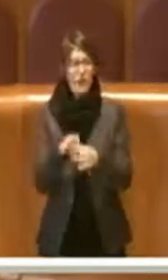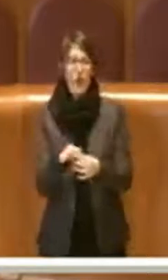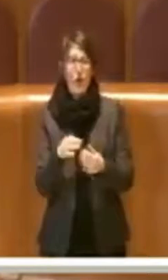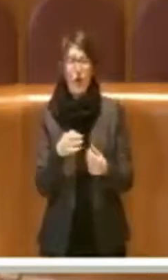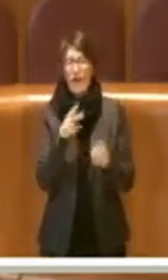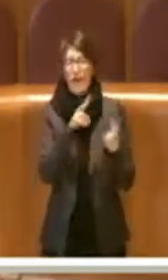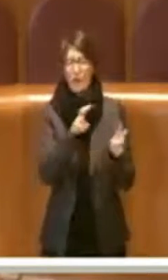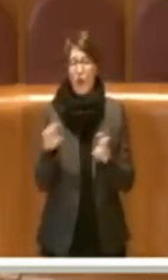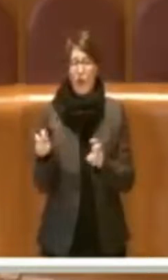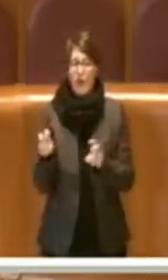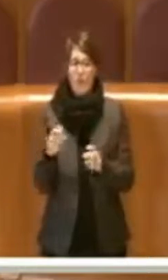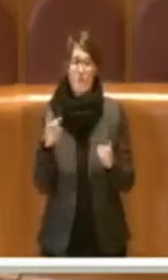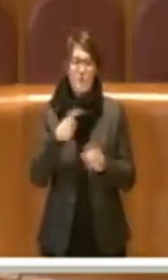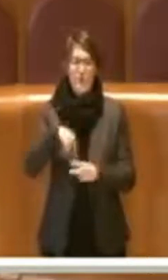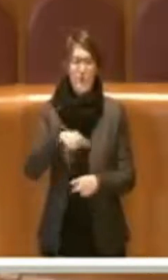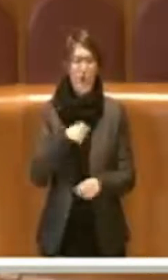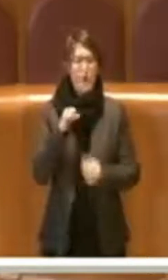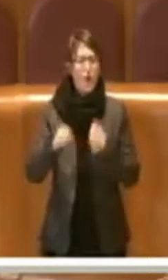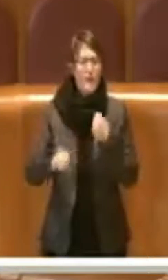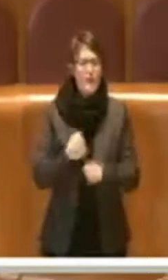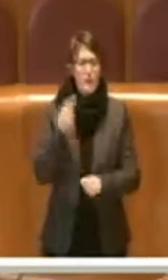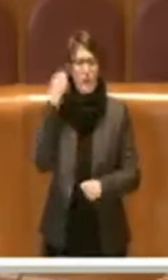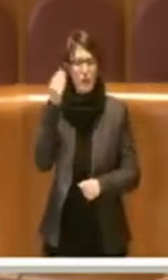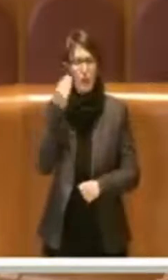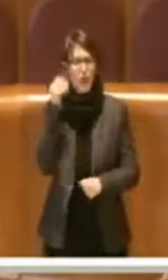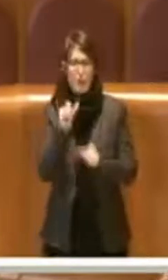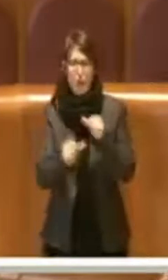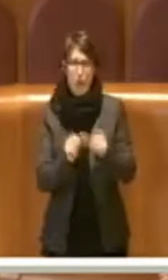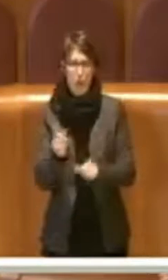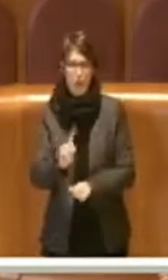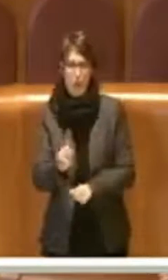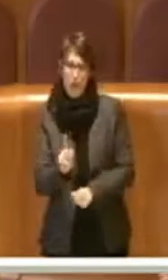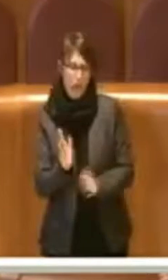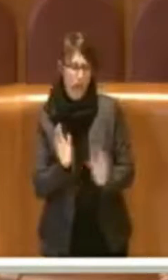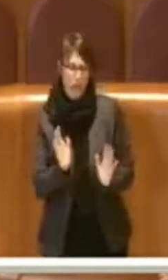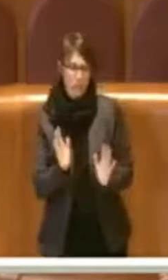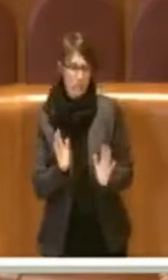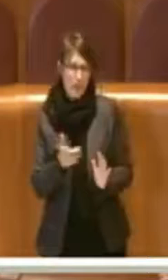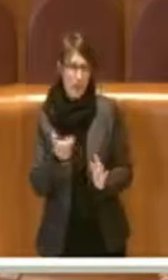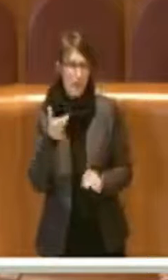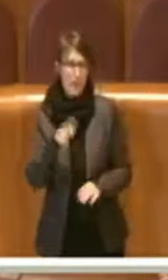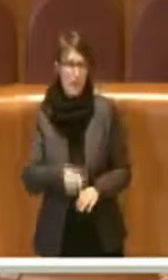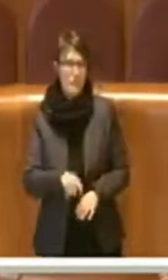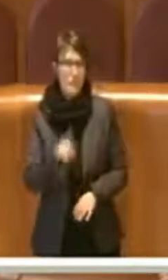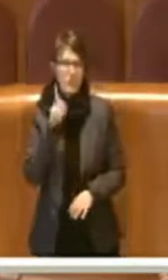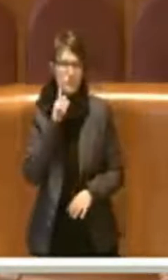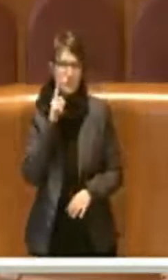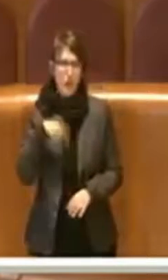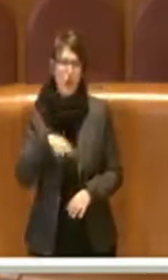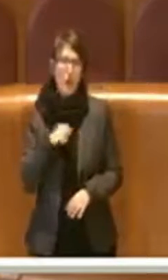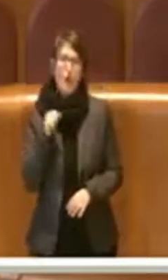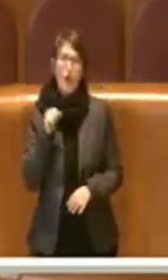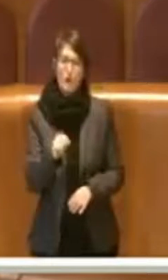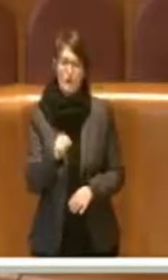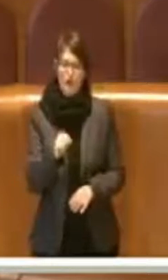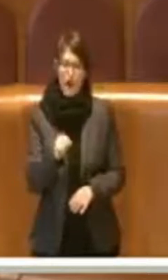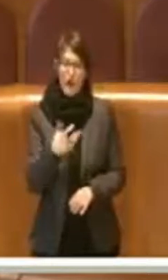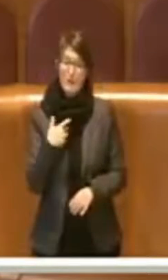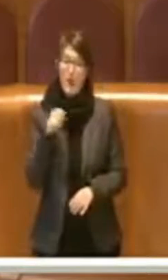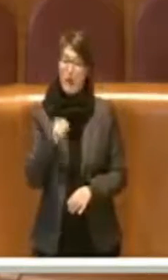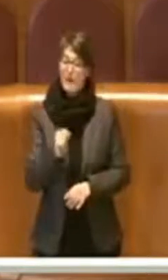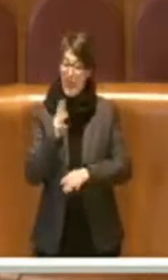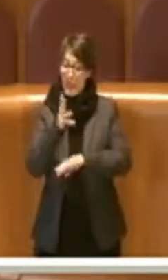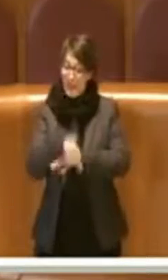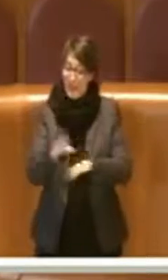abbiamo cambiato atteggiamento, opinione, perché continuiamo ad essere di fatto contrari, ma non all'intervento in